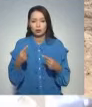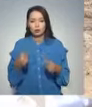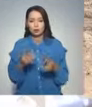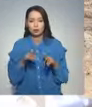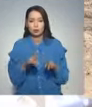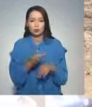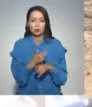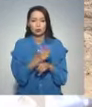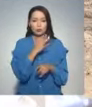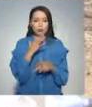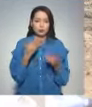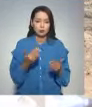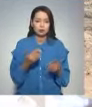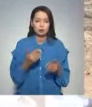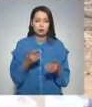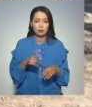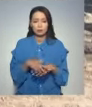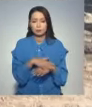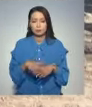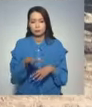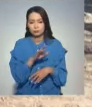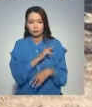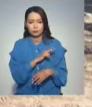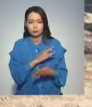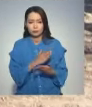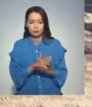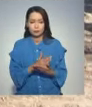өз кәсіп, ал жұртың бәрі балықшы емес қой енді. Адал